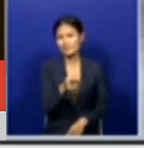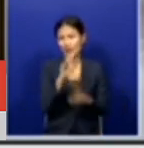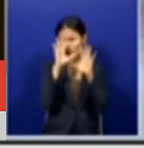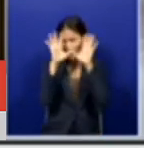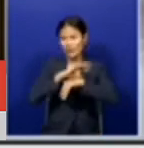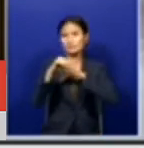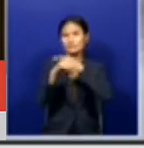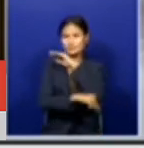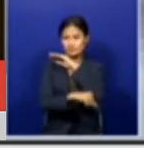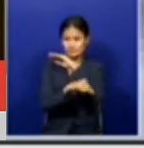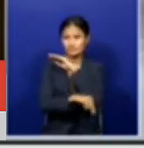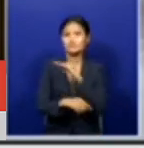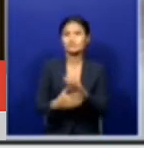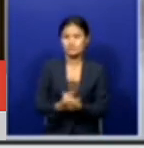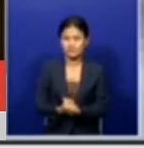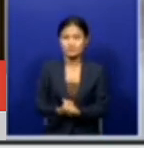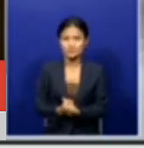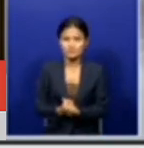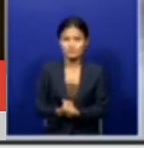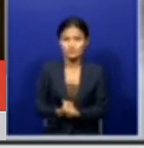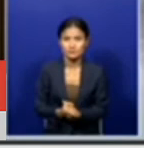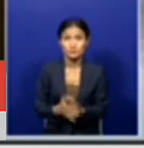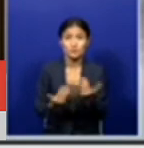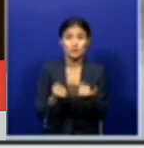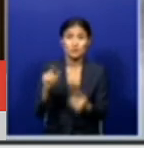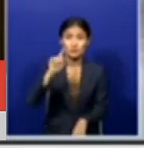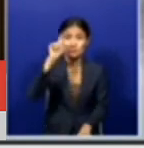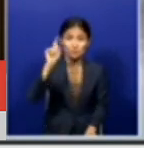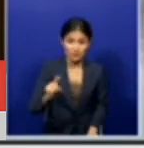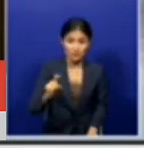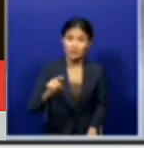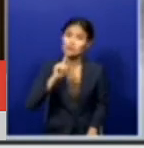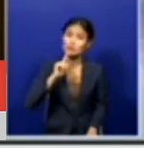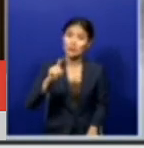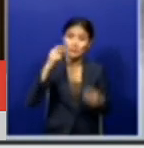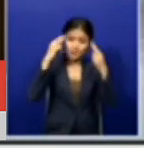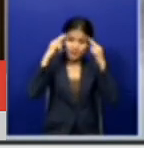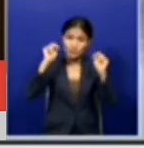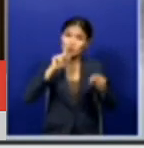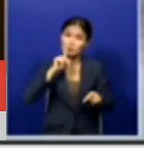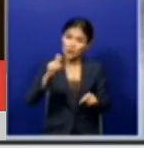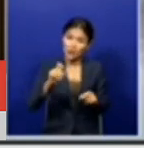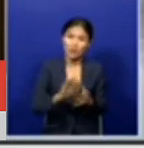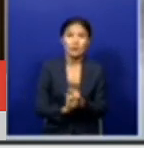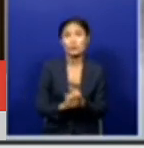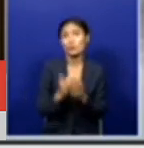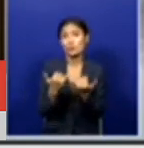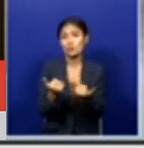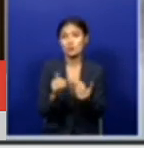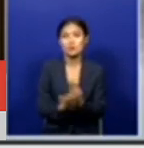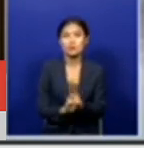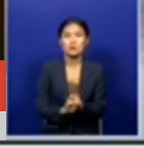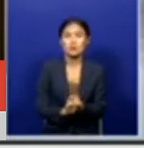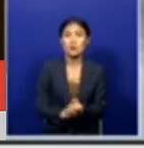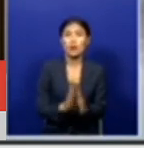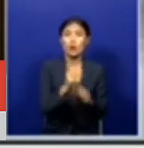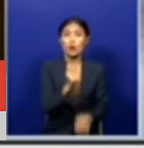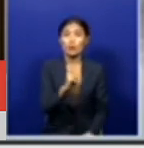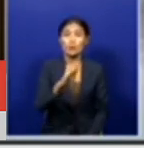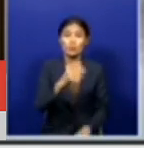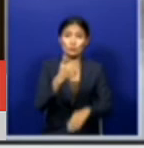ริตจึงขอถามท่านนายกรัฐมนตรีว่าท่านจะยกเลิกการต่ออายุผู้บริหารท้อง